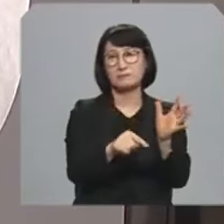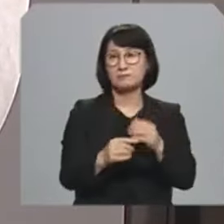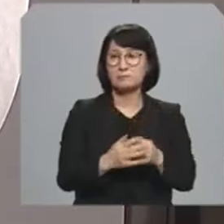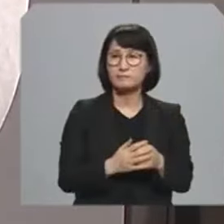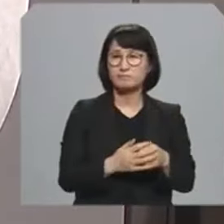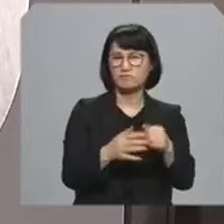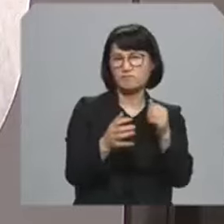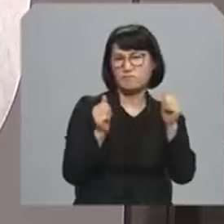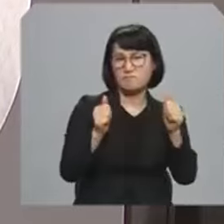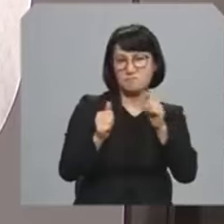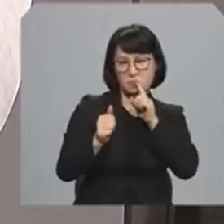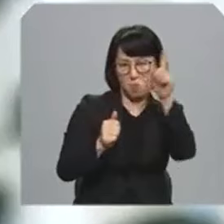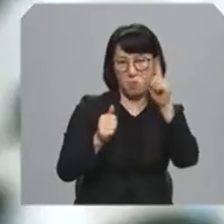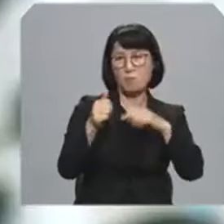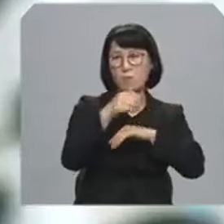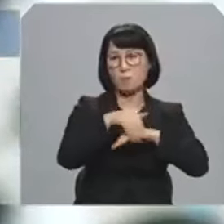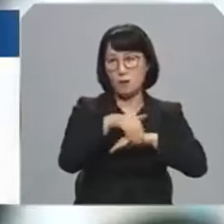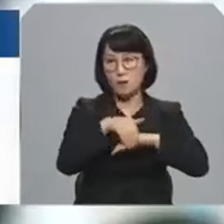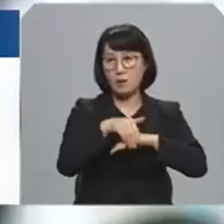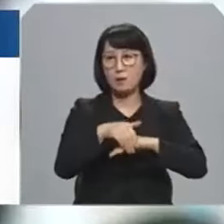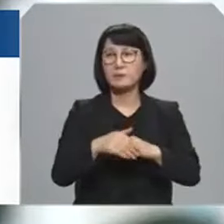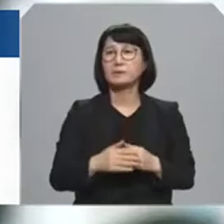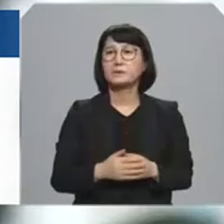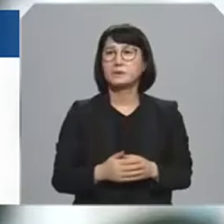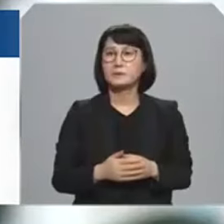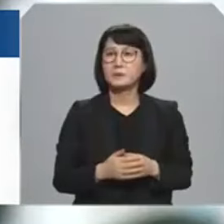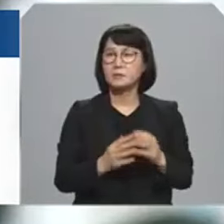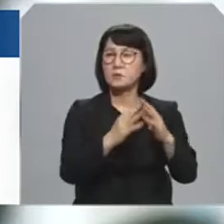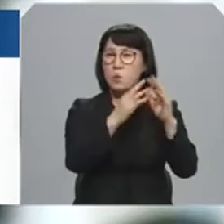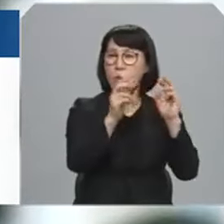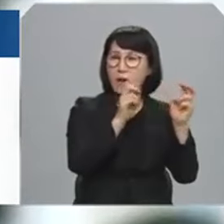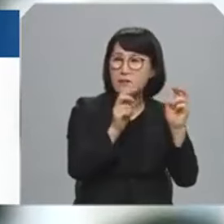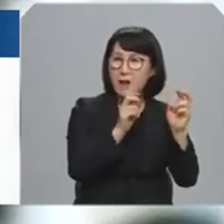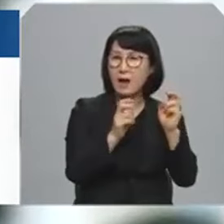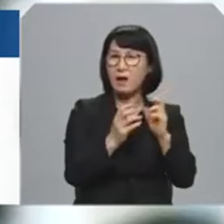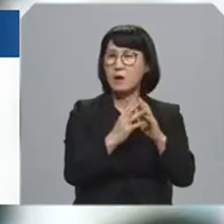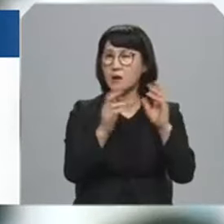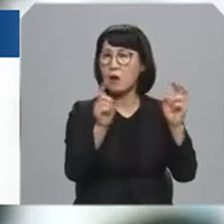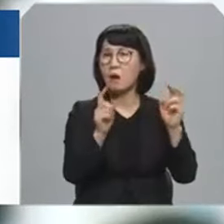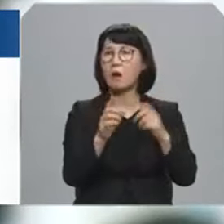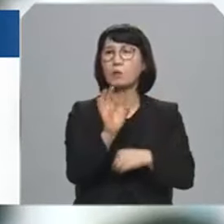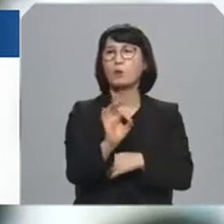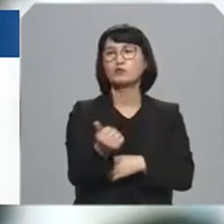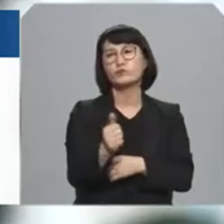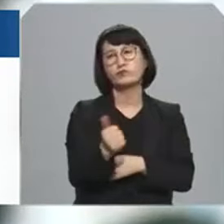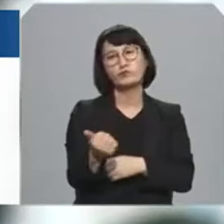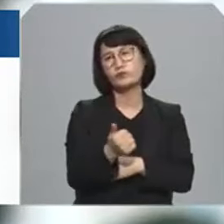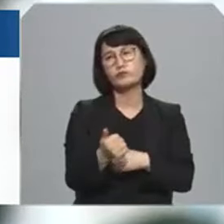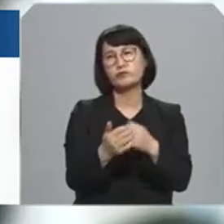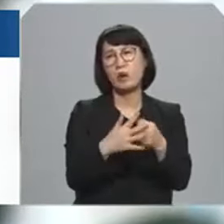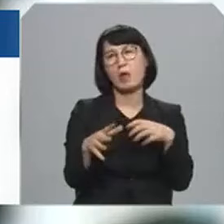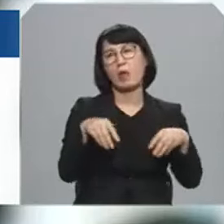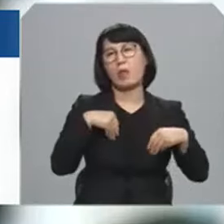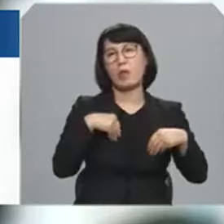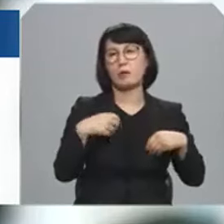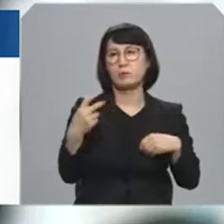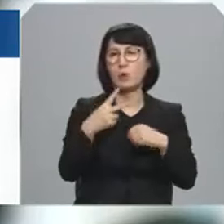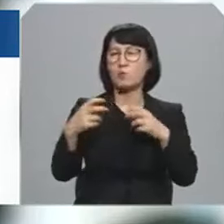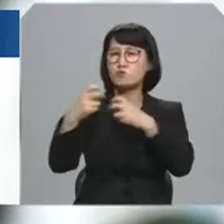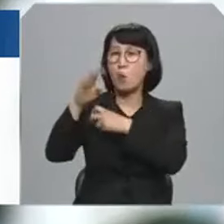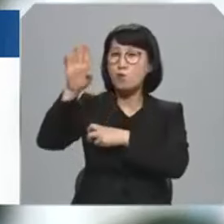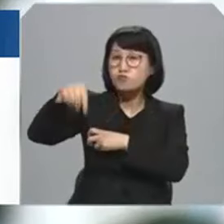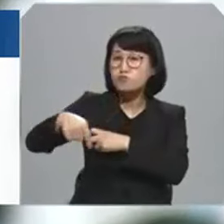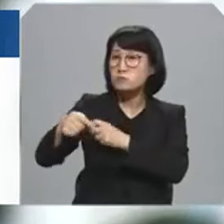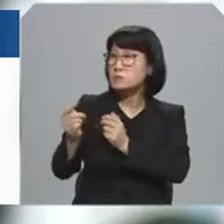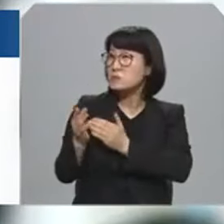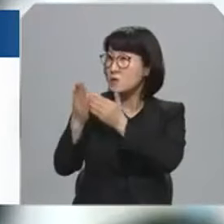있습니다. 시공사 시행사는 돈이 없다는 핑계로 대응을 안 하고 있고요. 국토부는 민원을 넣으면 다 동구청으로 이관을 합니다.